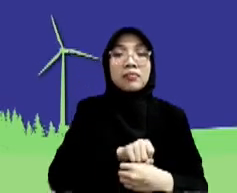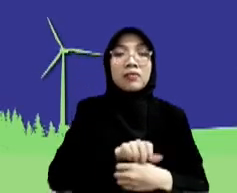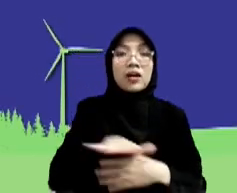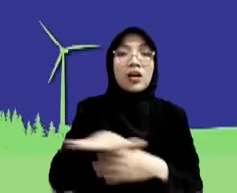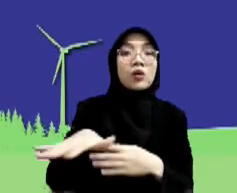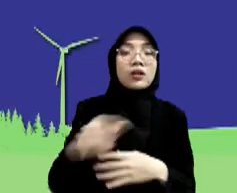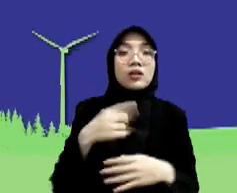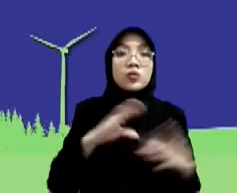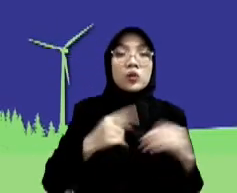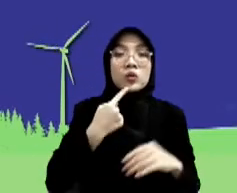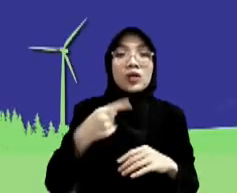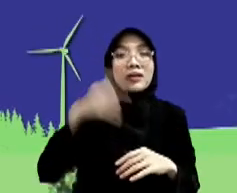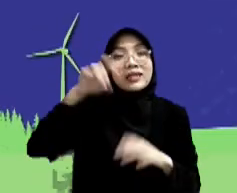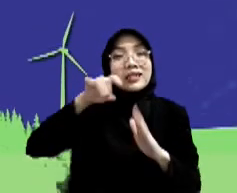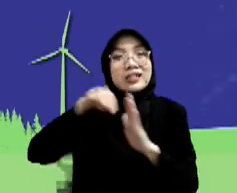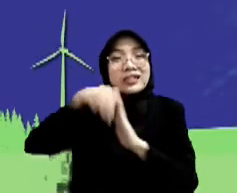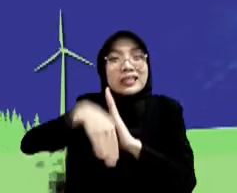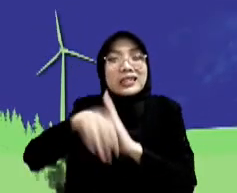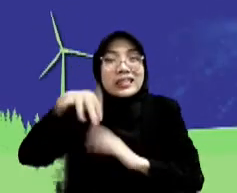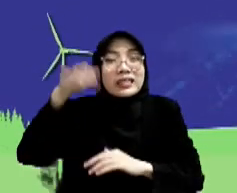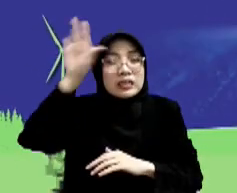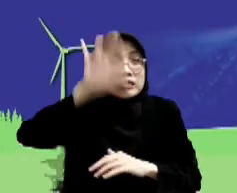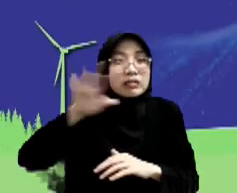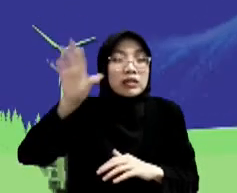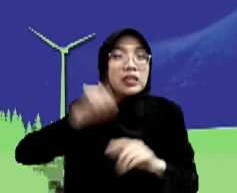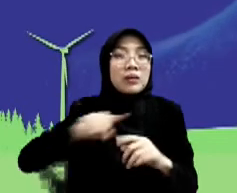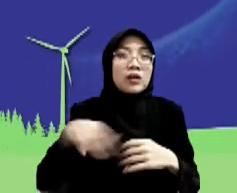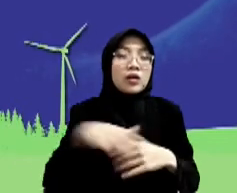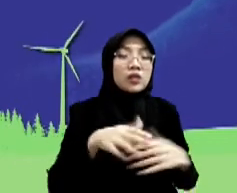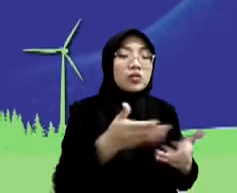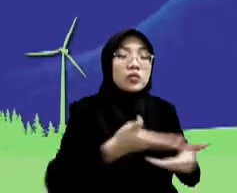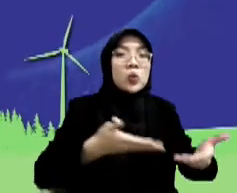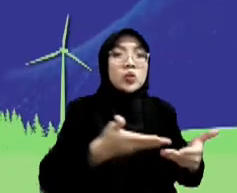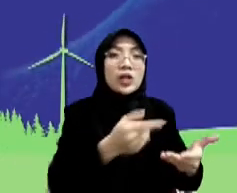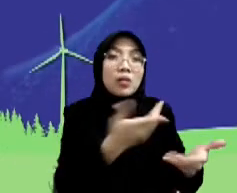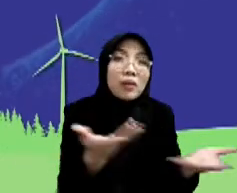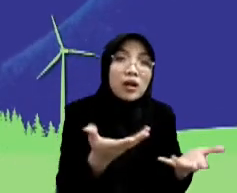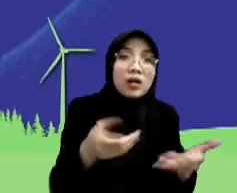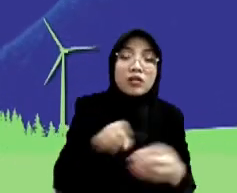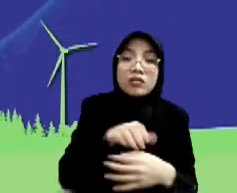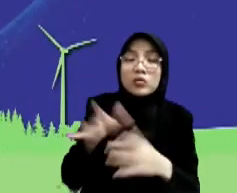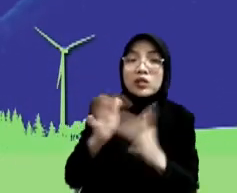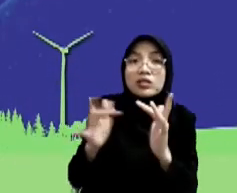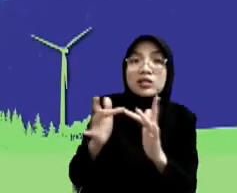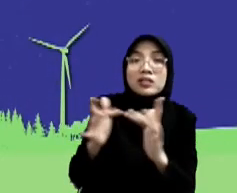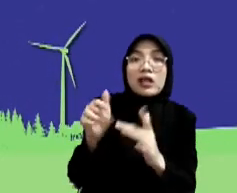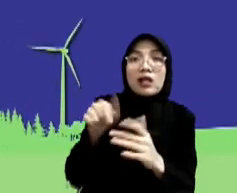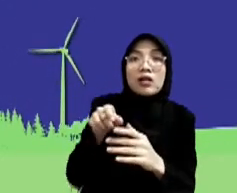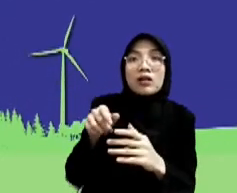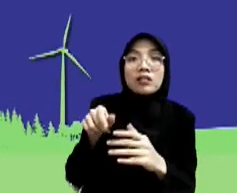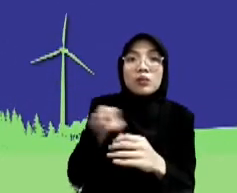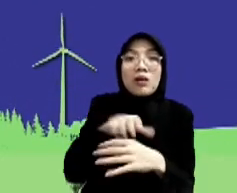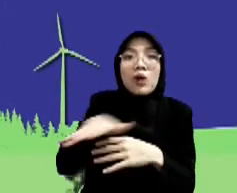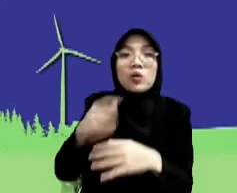talking climate Crisis but we talking about the IMP of social issues we talking about the impact of the digital issues jadi